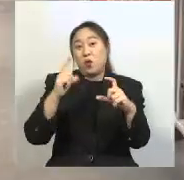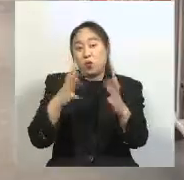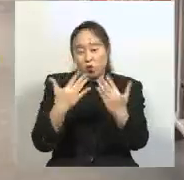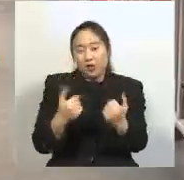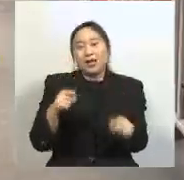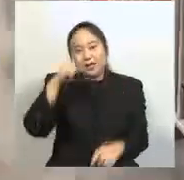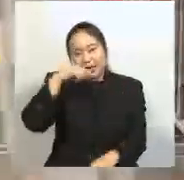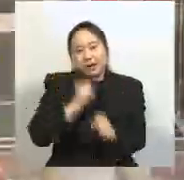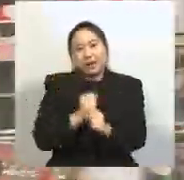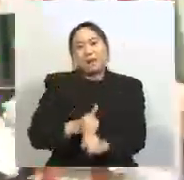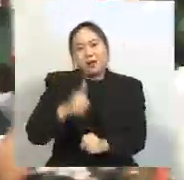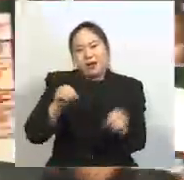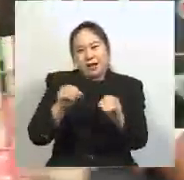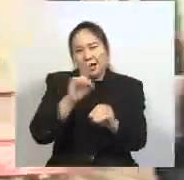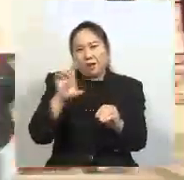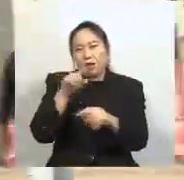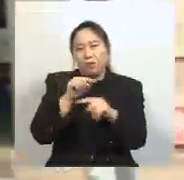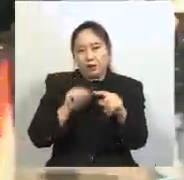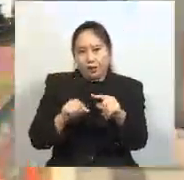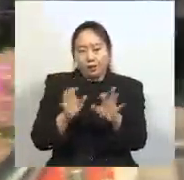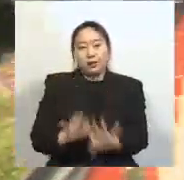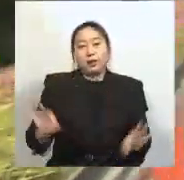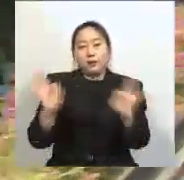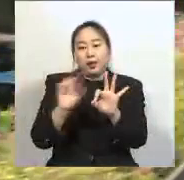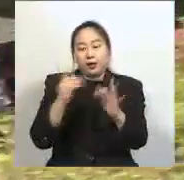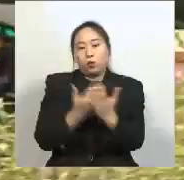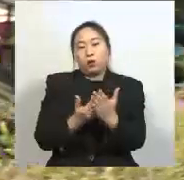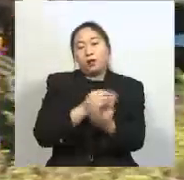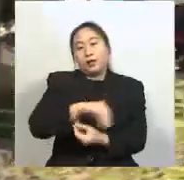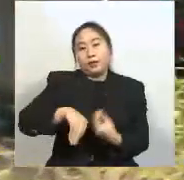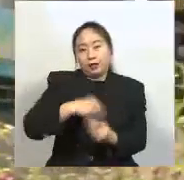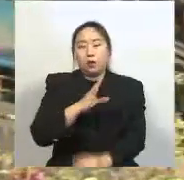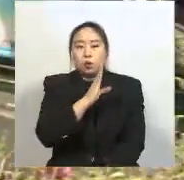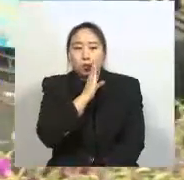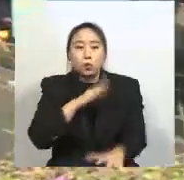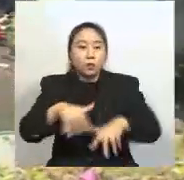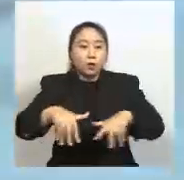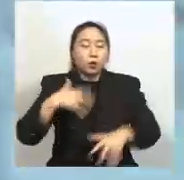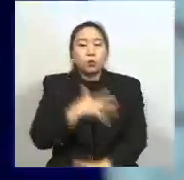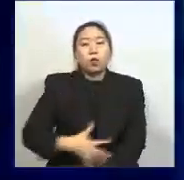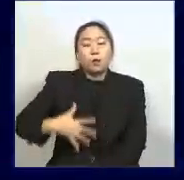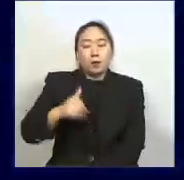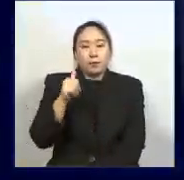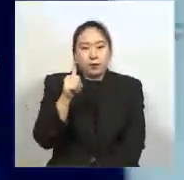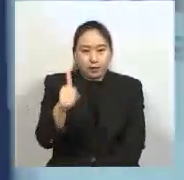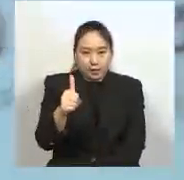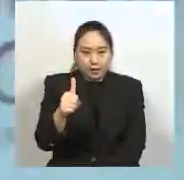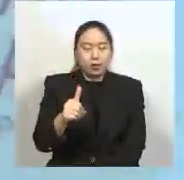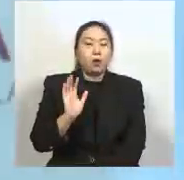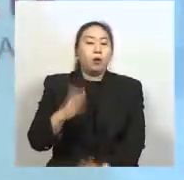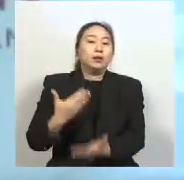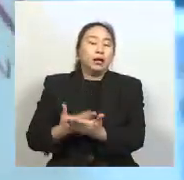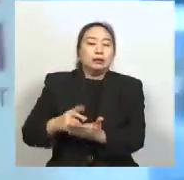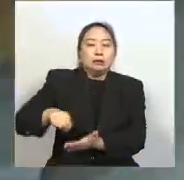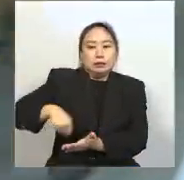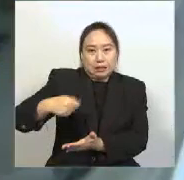จะ 100% แล้วซึ่งมีส่วนสำคัญต่อระบบเศรษฐกิจเพราะหากประชาชนมีสุขภาพที่ดีก็จะช่วยลดภาระของงบ